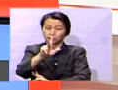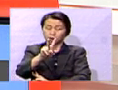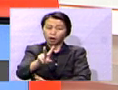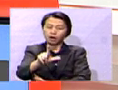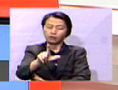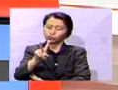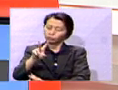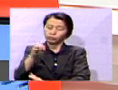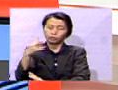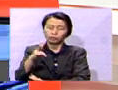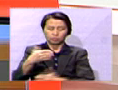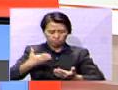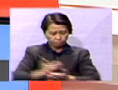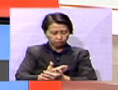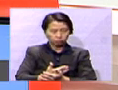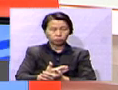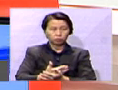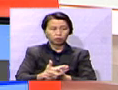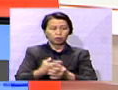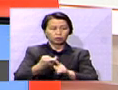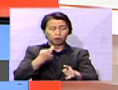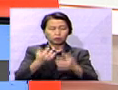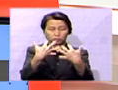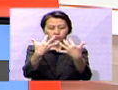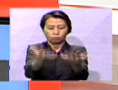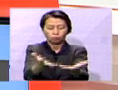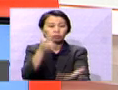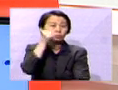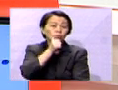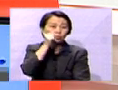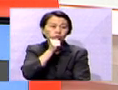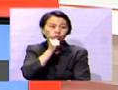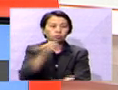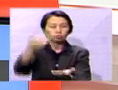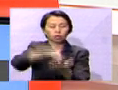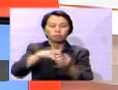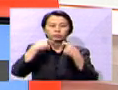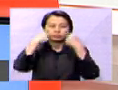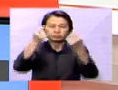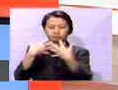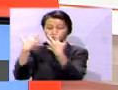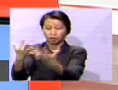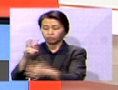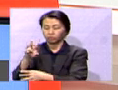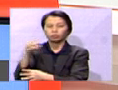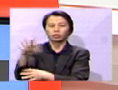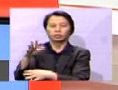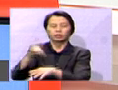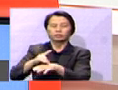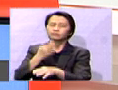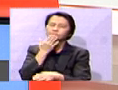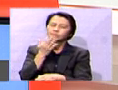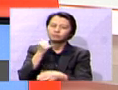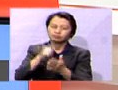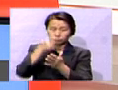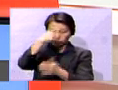Dan yang terbaru adalah emas daripada skuad bowling wanita negara mengulangi kejayaan emas 2015. Paling manis adalah